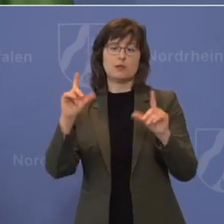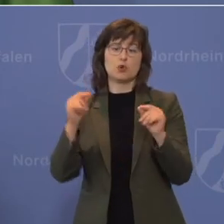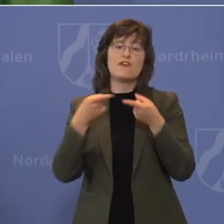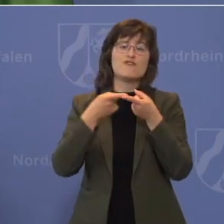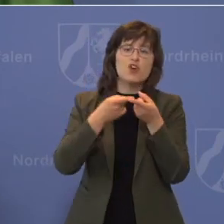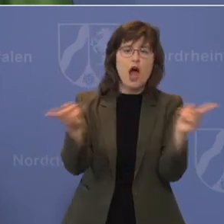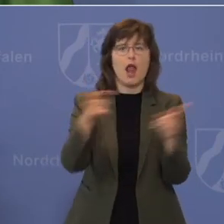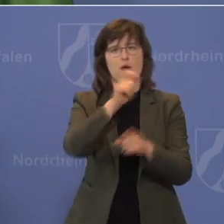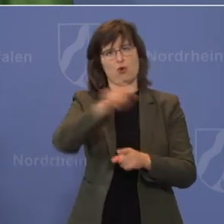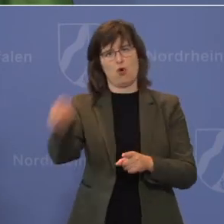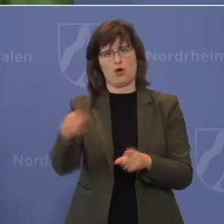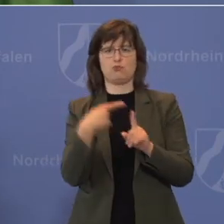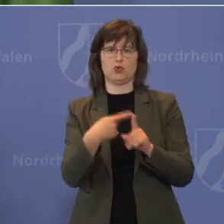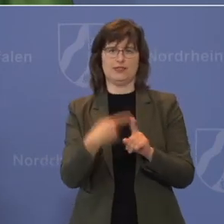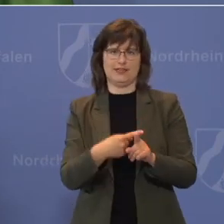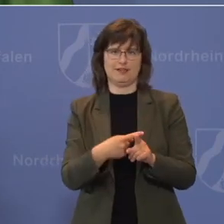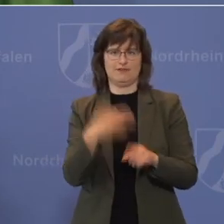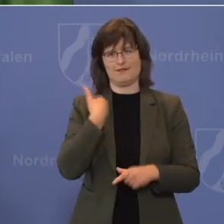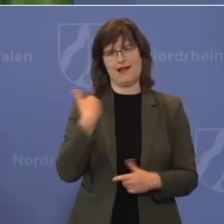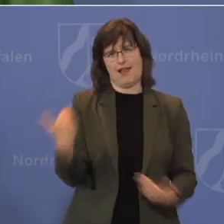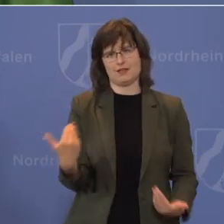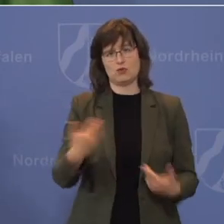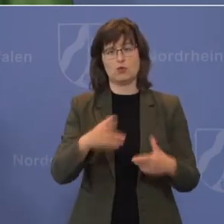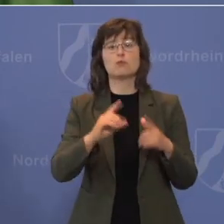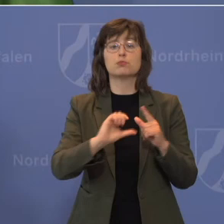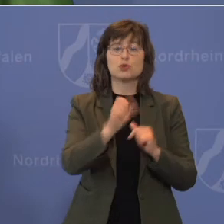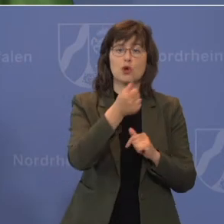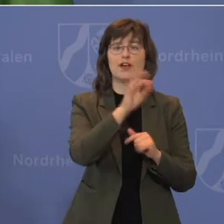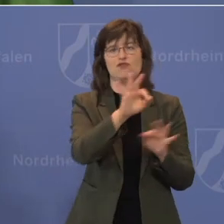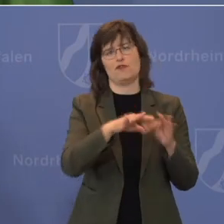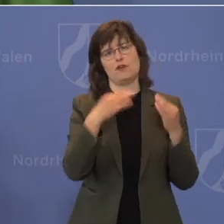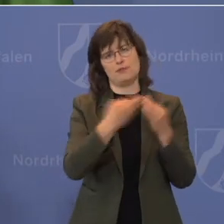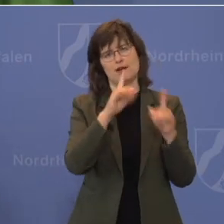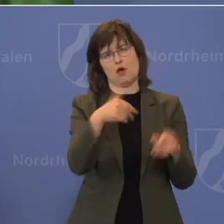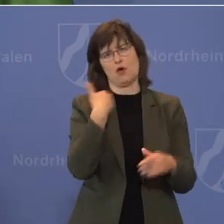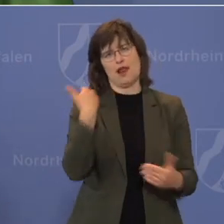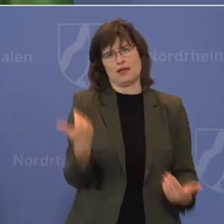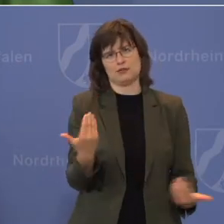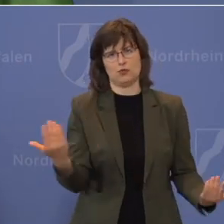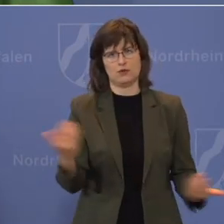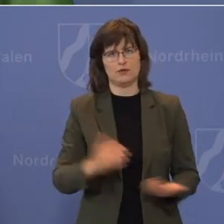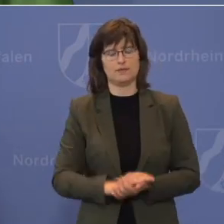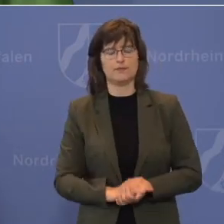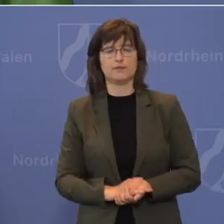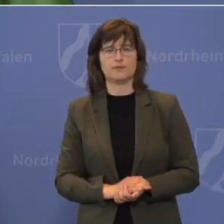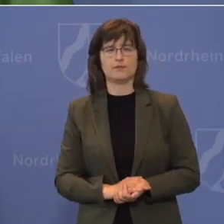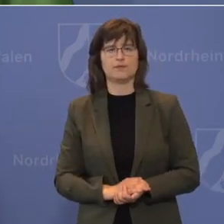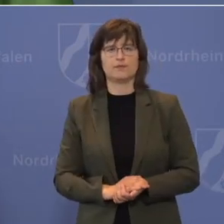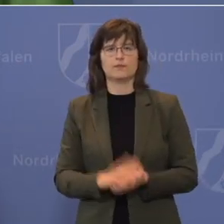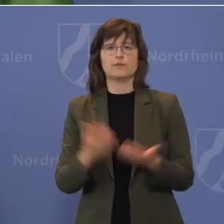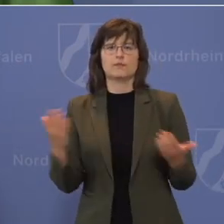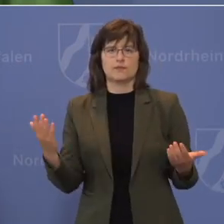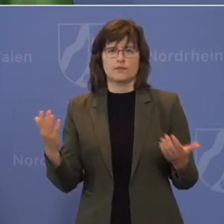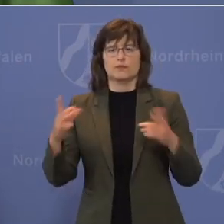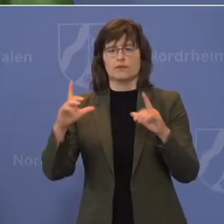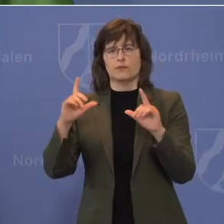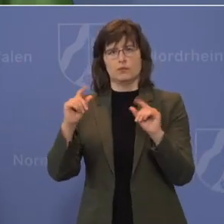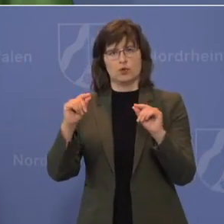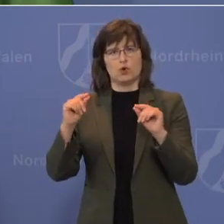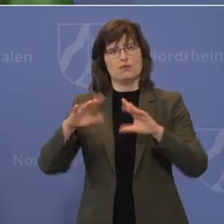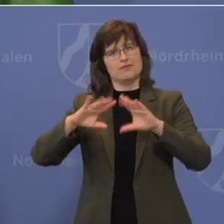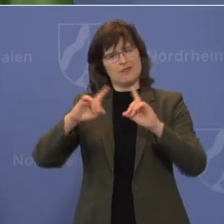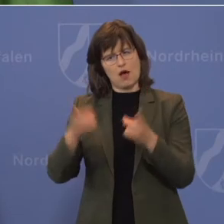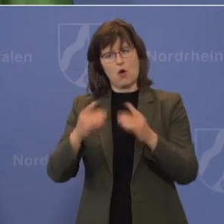und Bürgern zugute, aber natürlich gerade den Familien. Und sie hat auch diese Absenkung einen hohen Umfang, auch vom Volumen